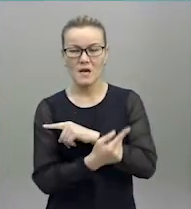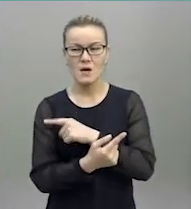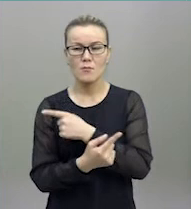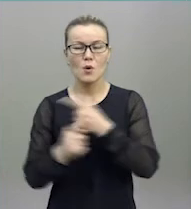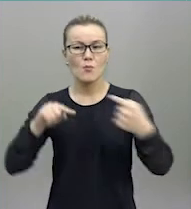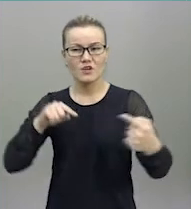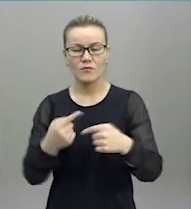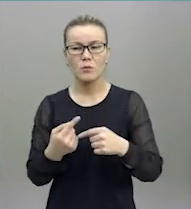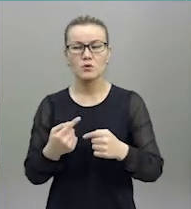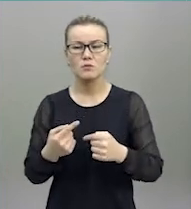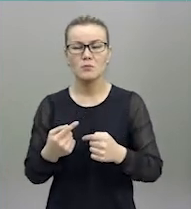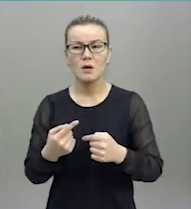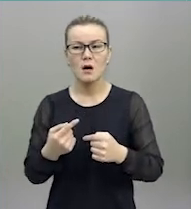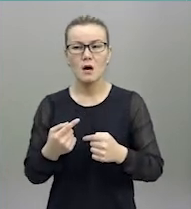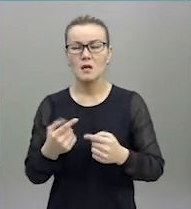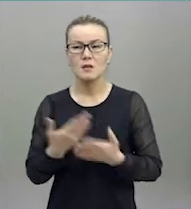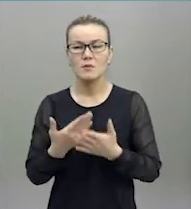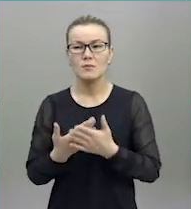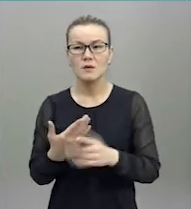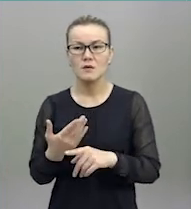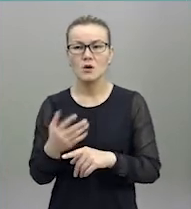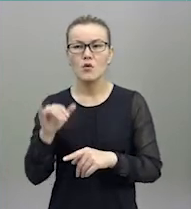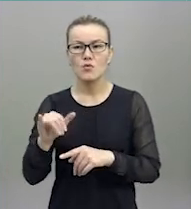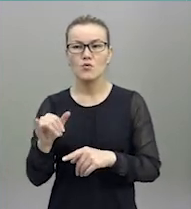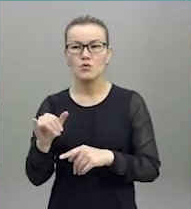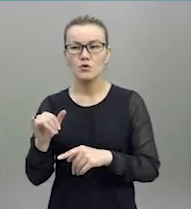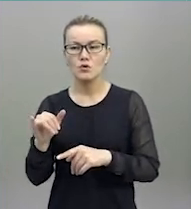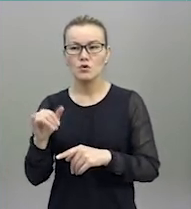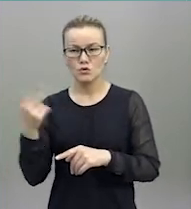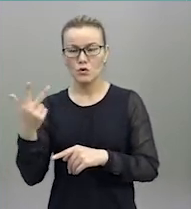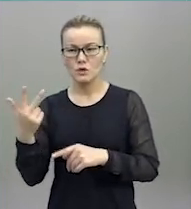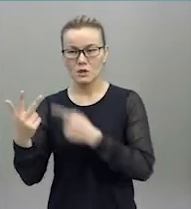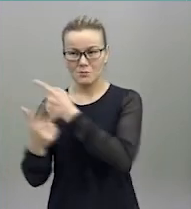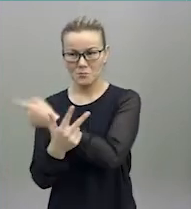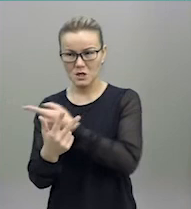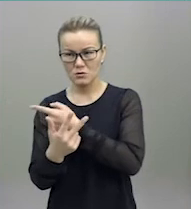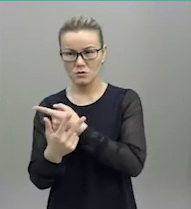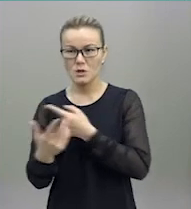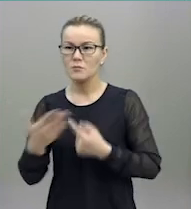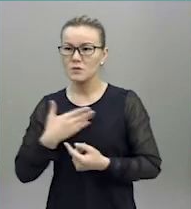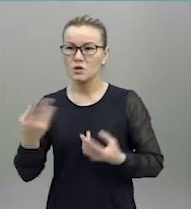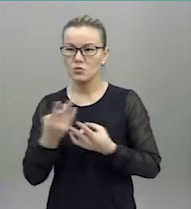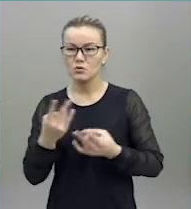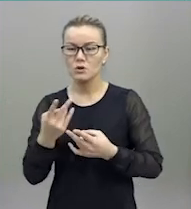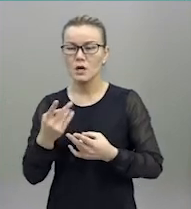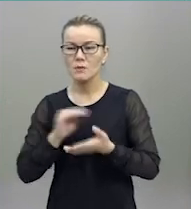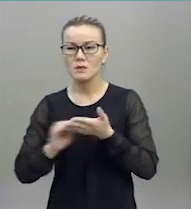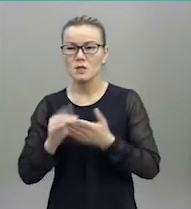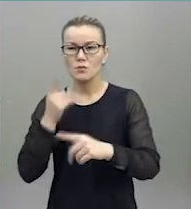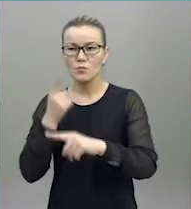конкретно какой знак у тройки минус значит мне нужно писать прирос